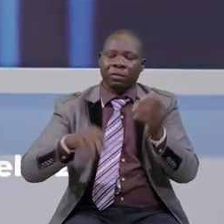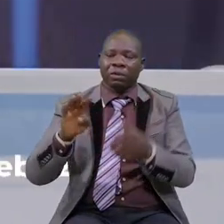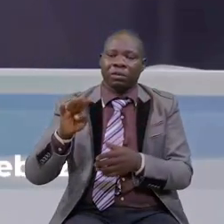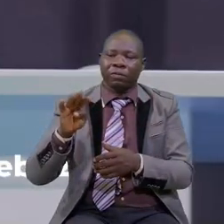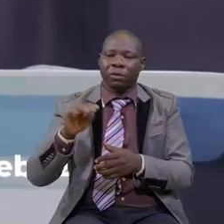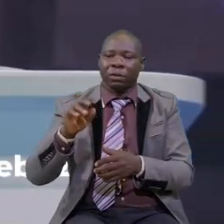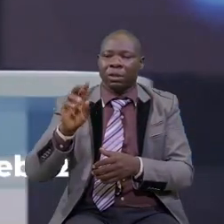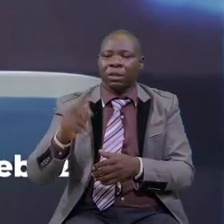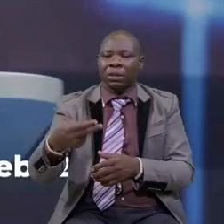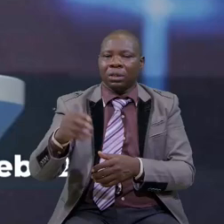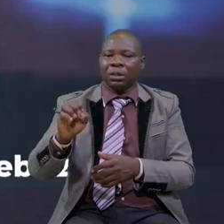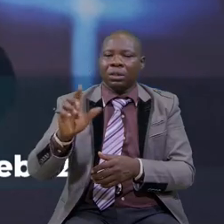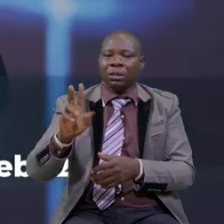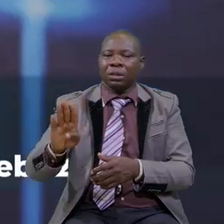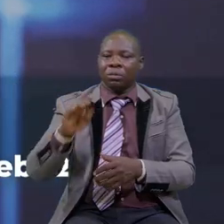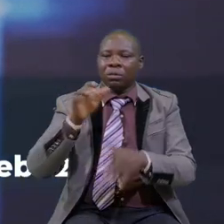Hébreu 12,